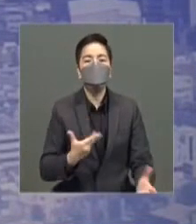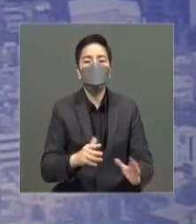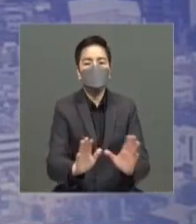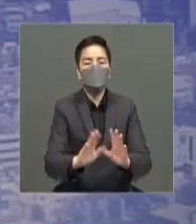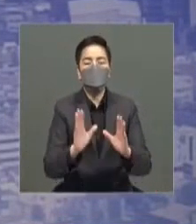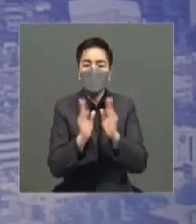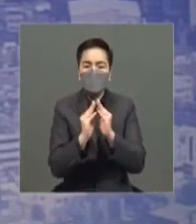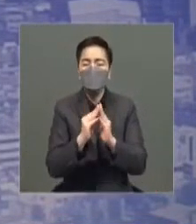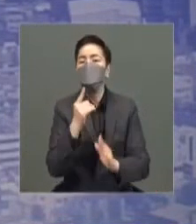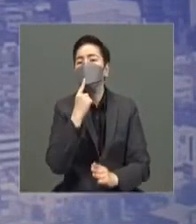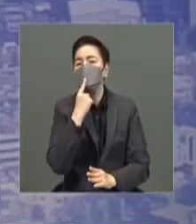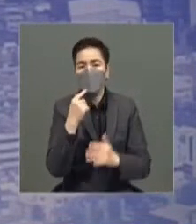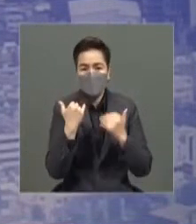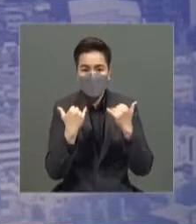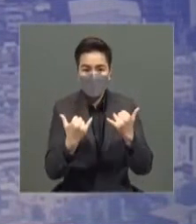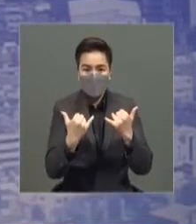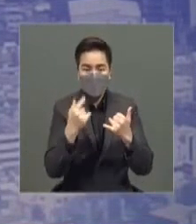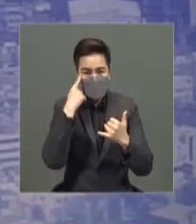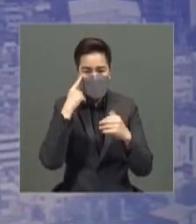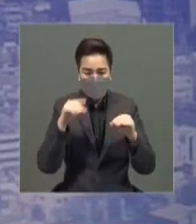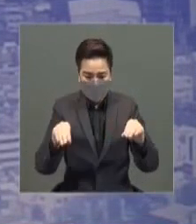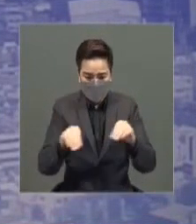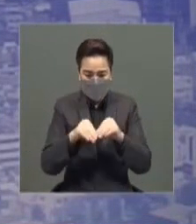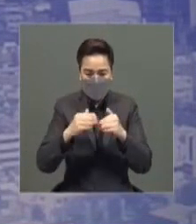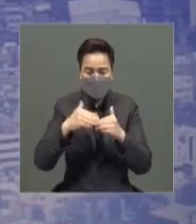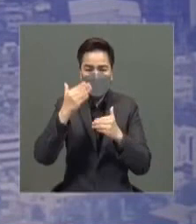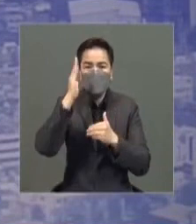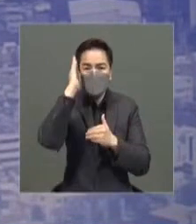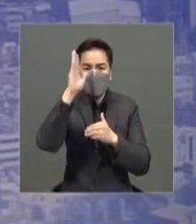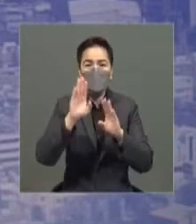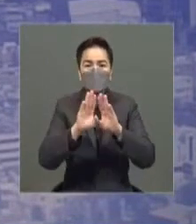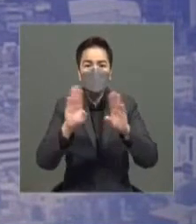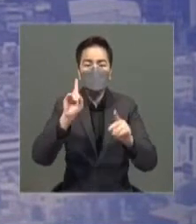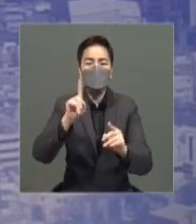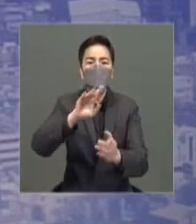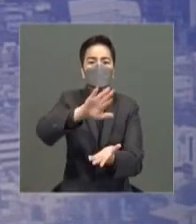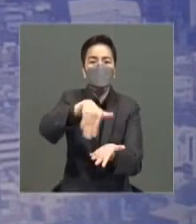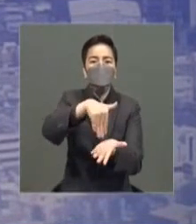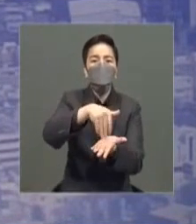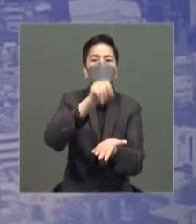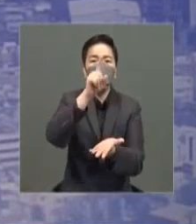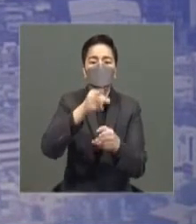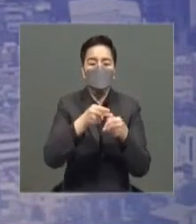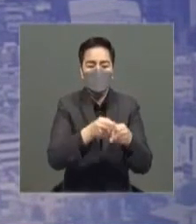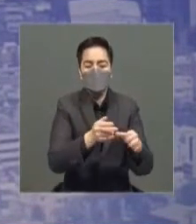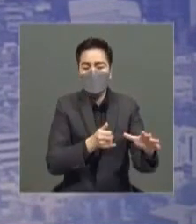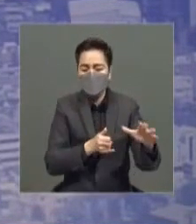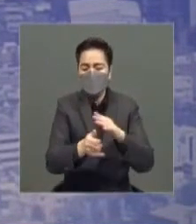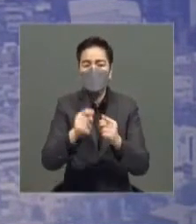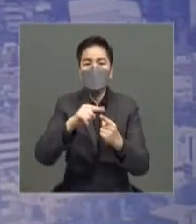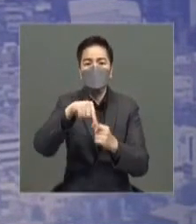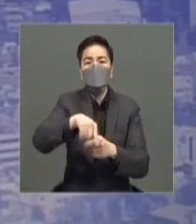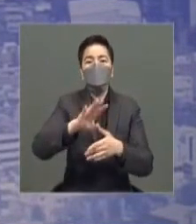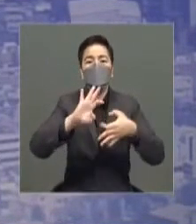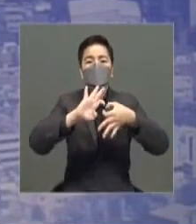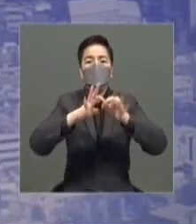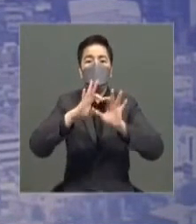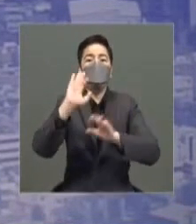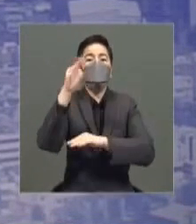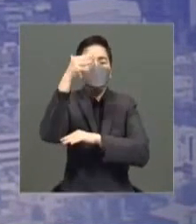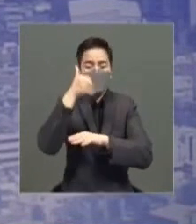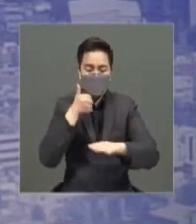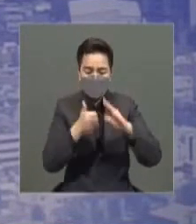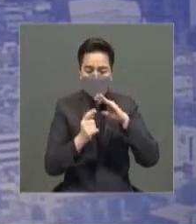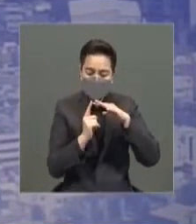ารือเหมือนกันนะคะว่าในระยะใกล้นี้อาจจะเปิดศูนย์ walk in labที่นิมิบุตรนะคะให้ไปตร